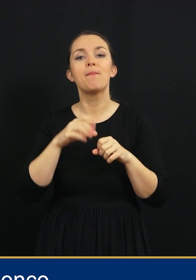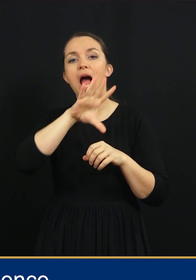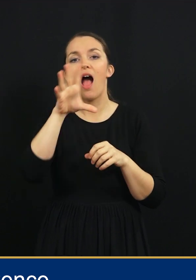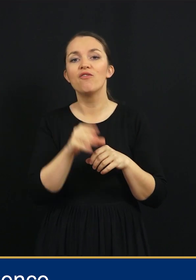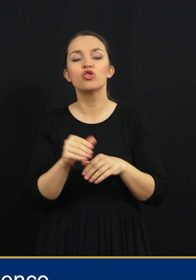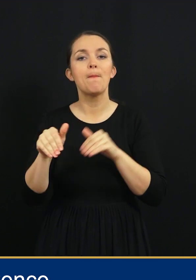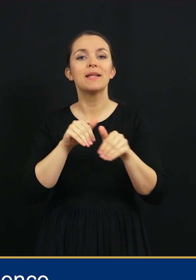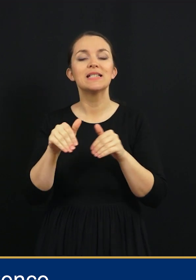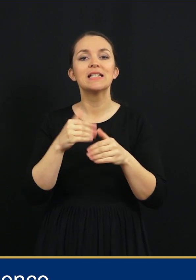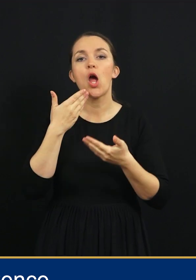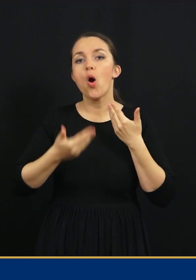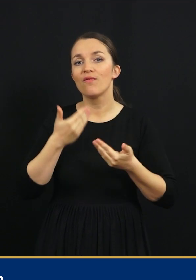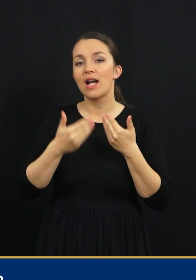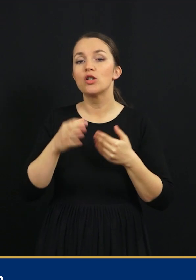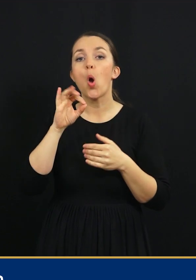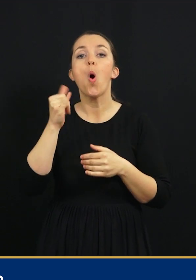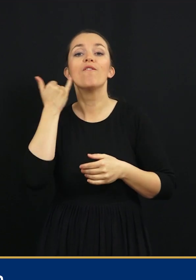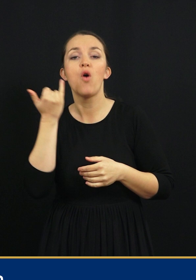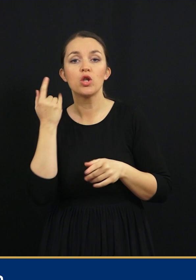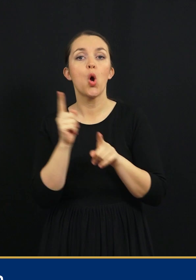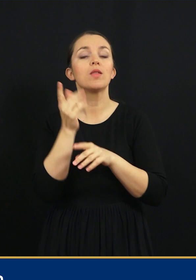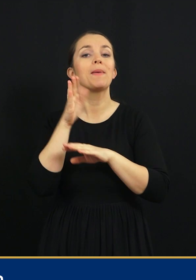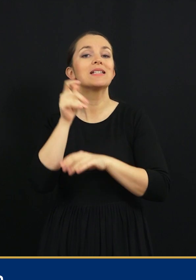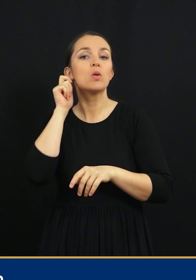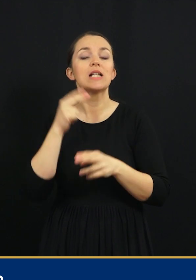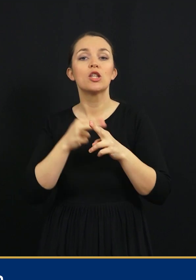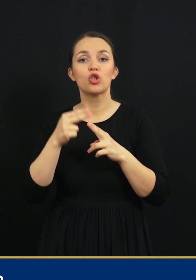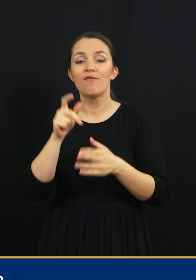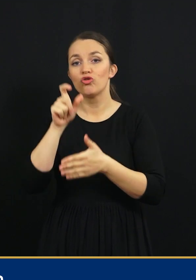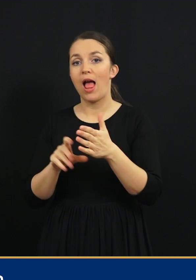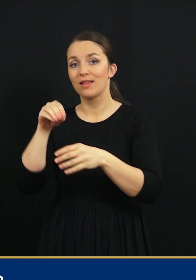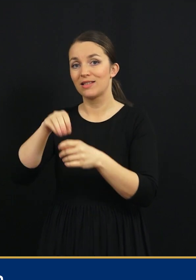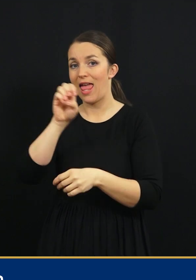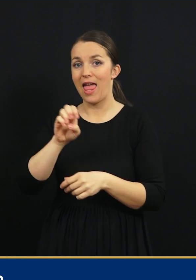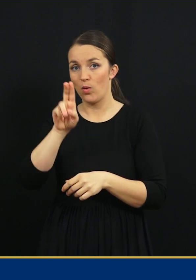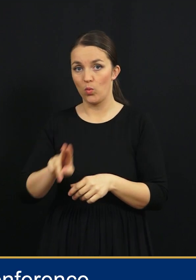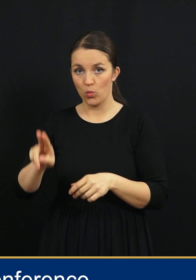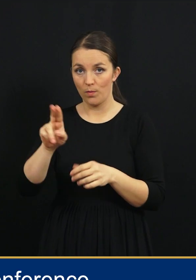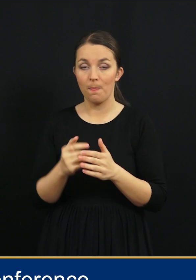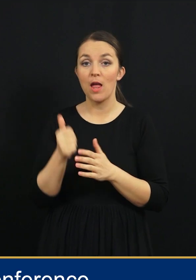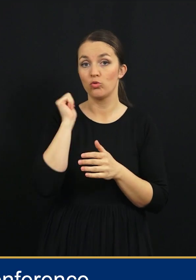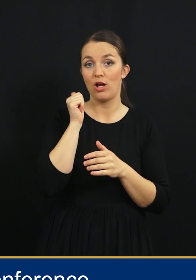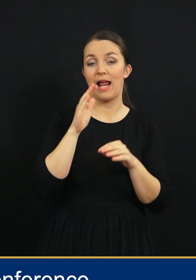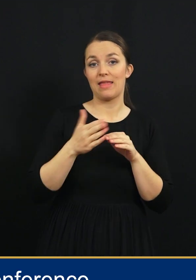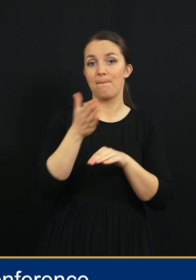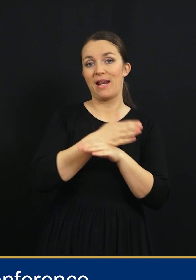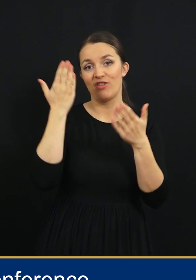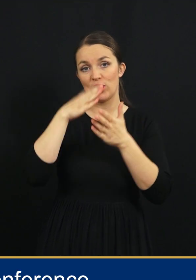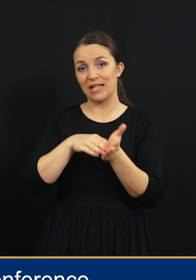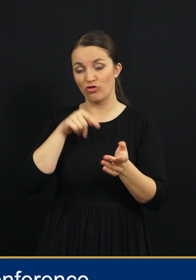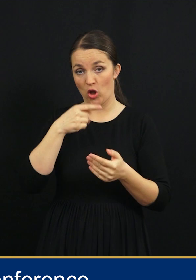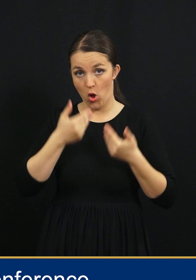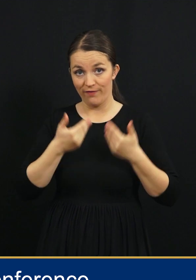Afriške ministrske konference o vodi kot predstavnica države članice EU. Sinoči na predvečer